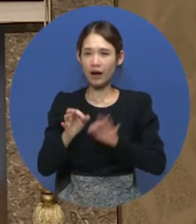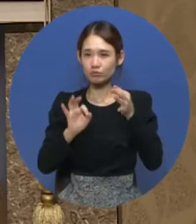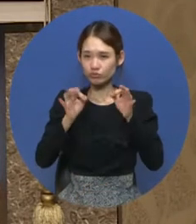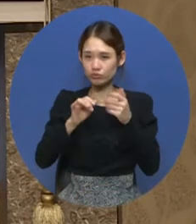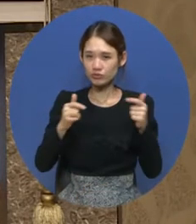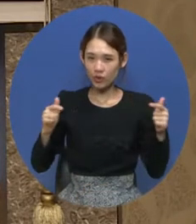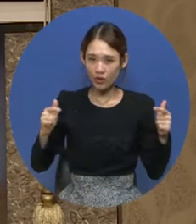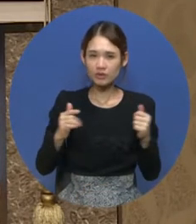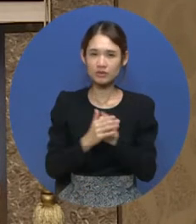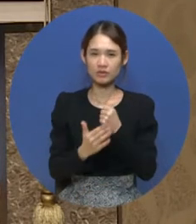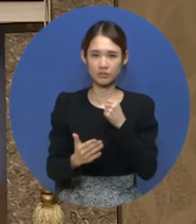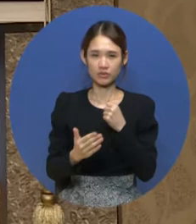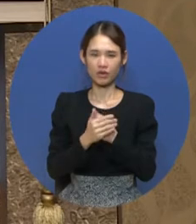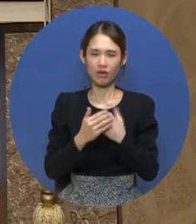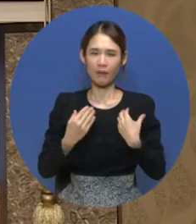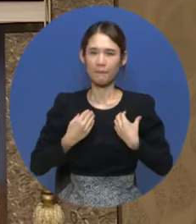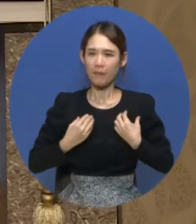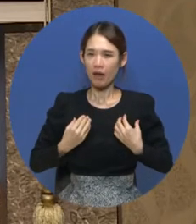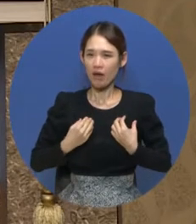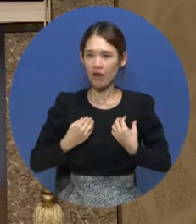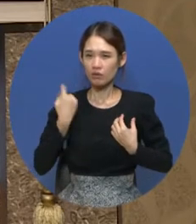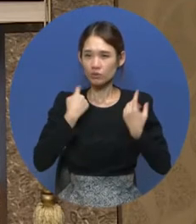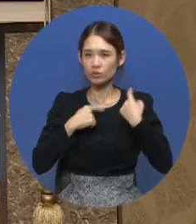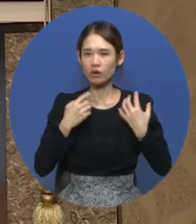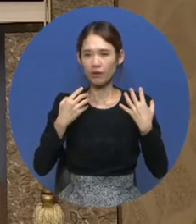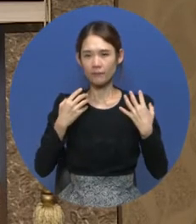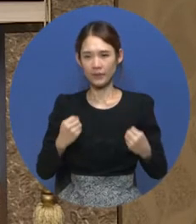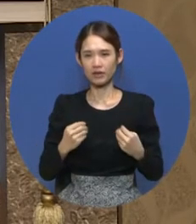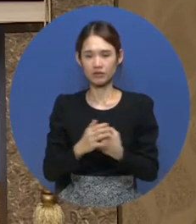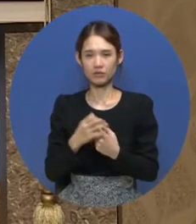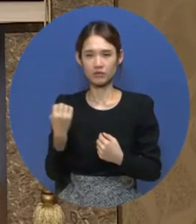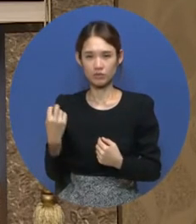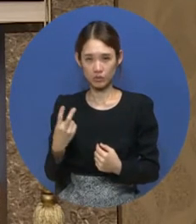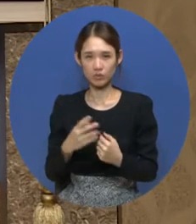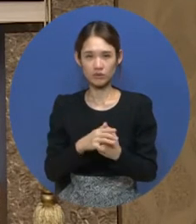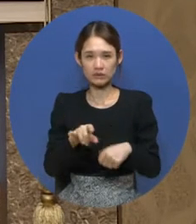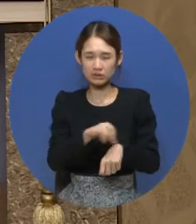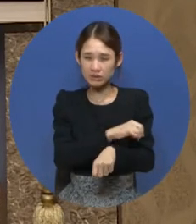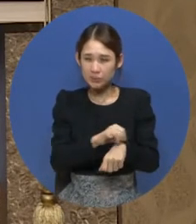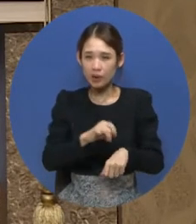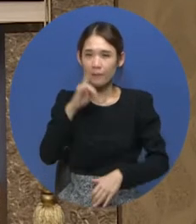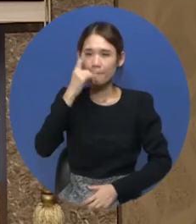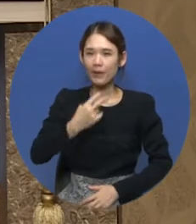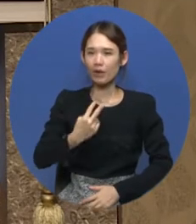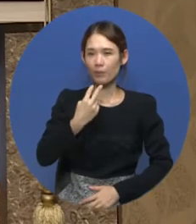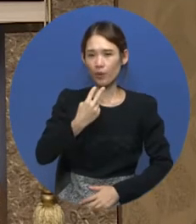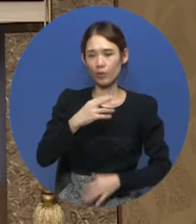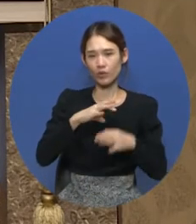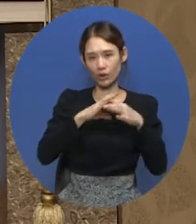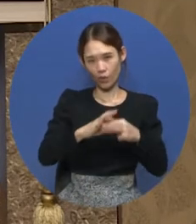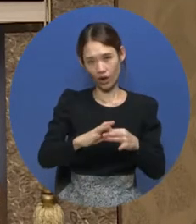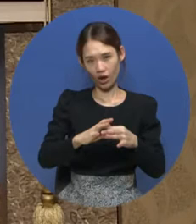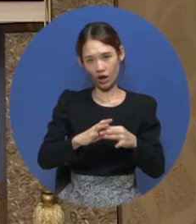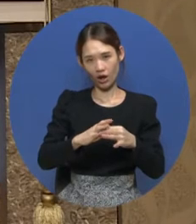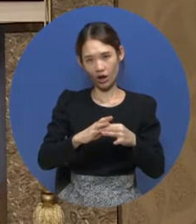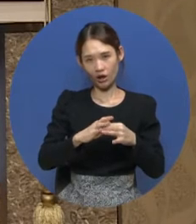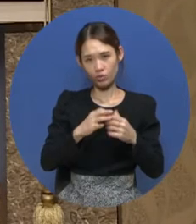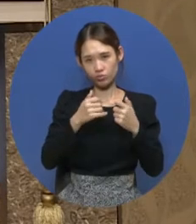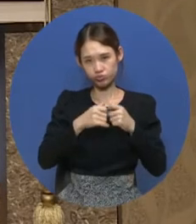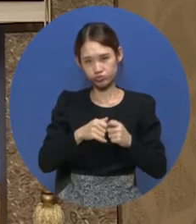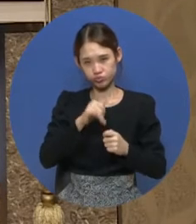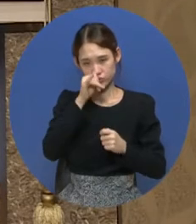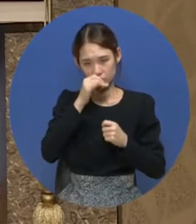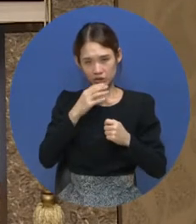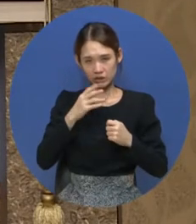것들에 의해서 이제 배가 많이 손실되어 있는데요 또한 특별히 미세먼지에 대한 부분도 있어서 미세먼지 에서